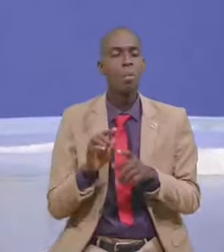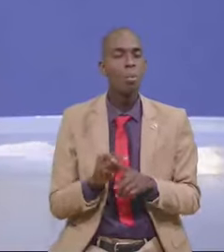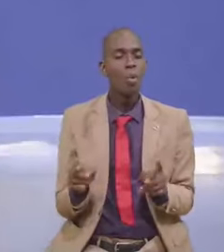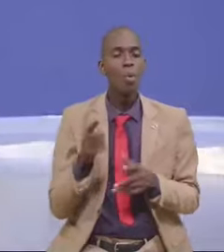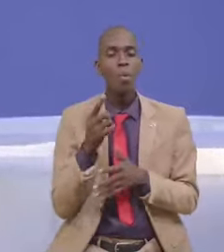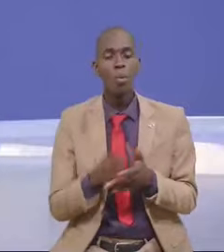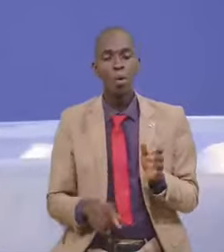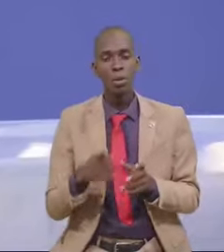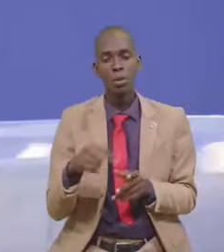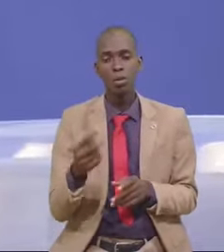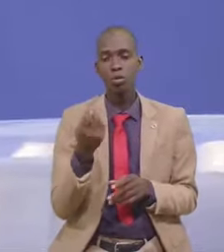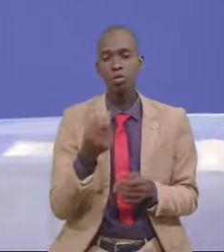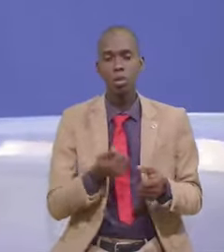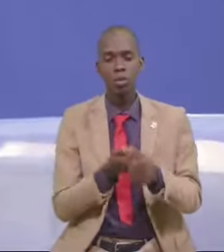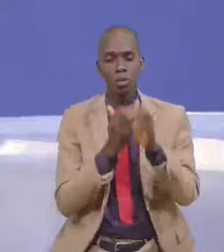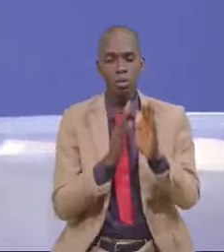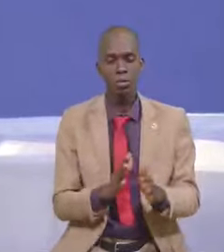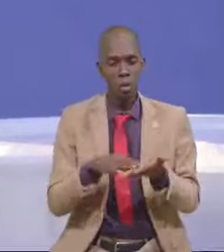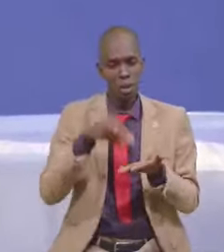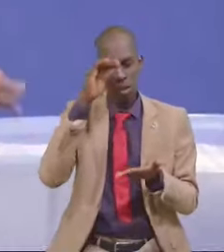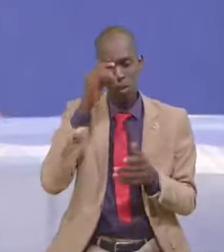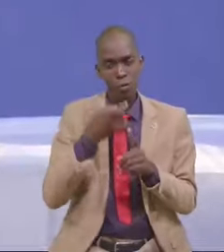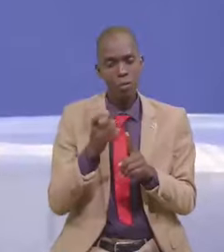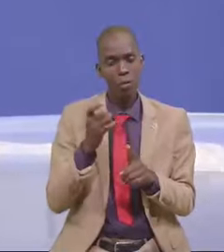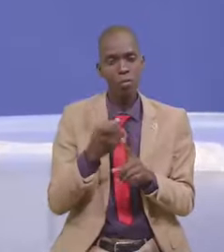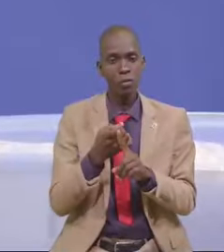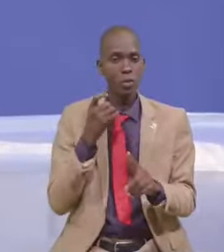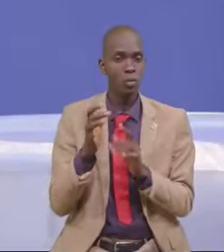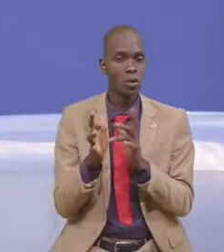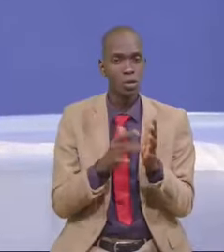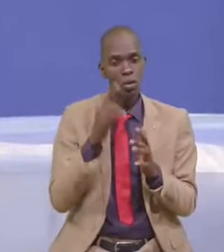Mais ce qu'ils ont appris de Jésus, pendant 3 ans et demi,